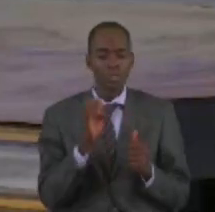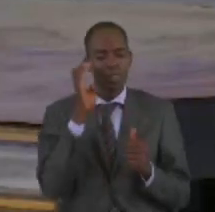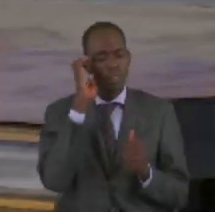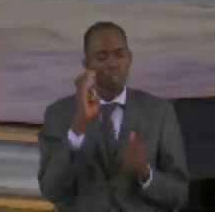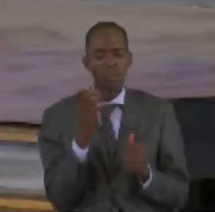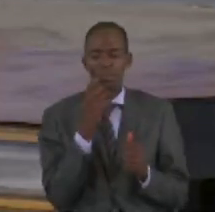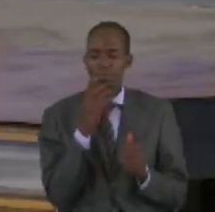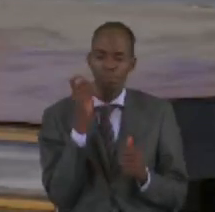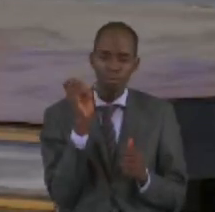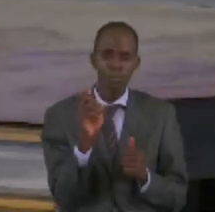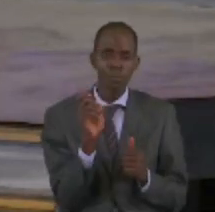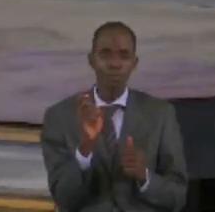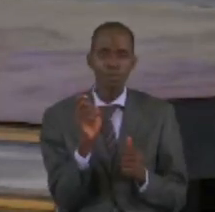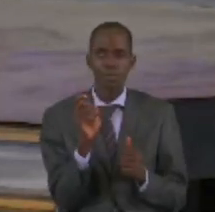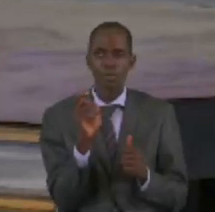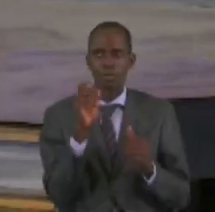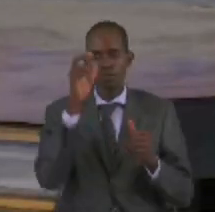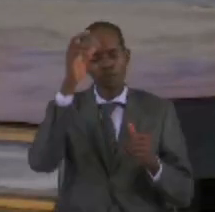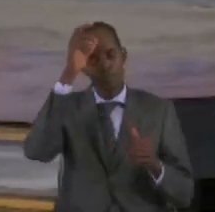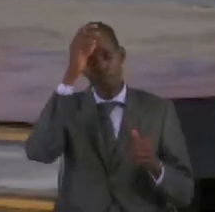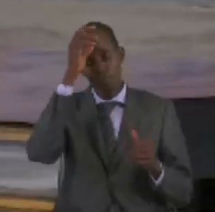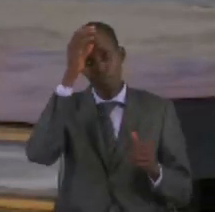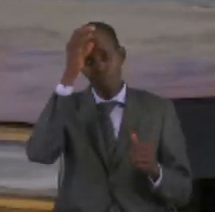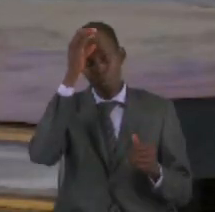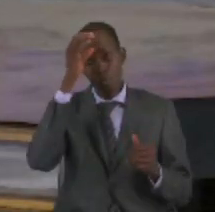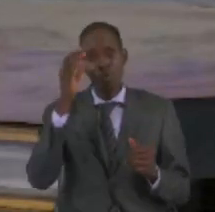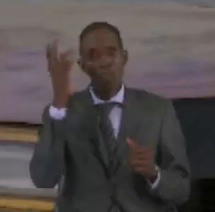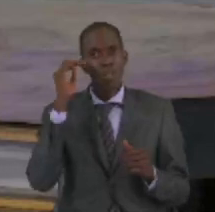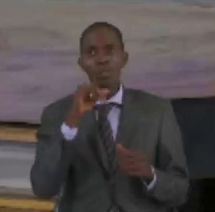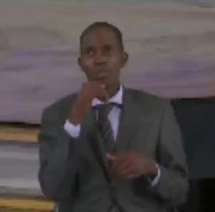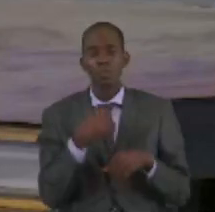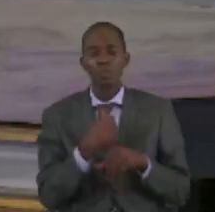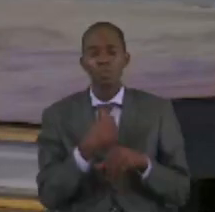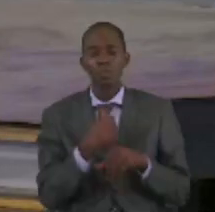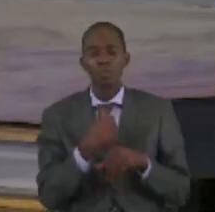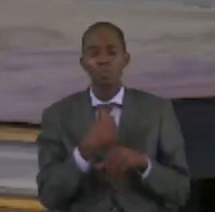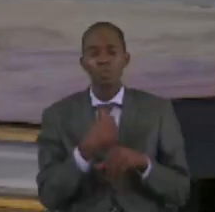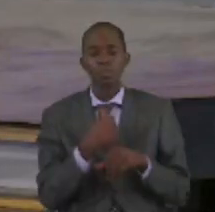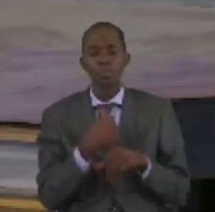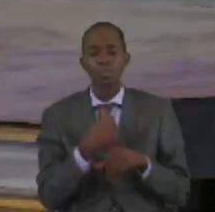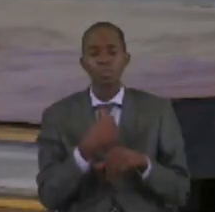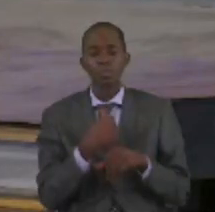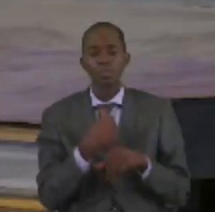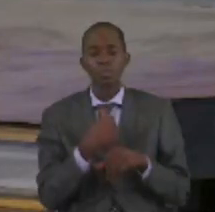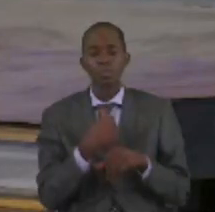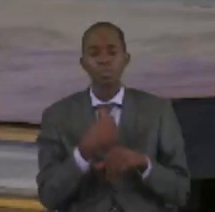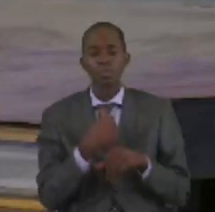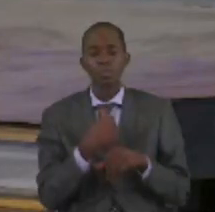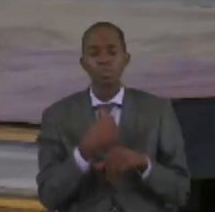Il n'a pas été manifesté au fils des hommes dans les autres.